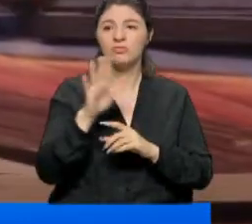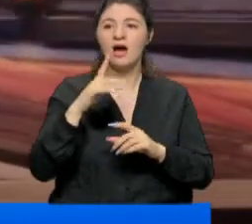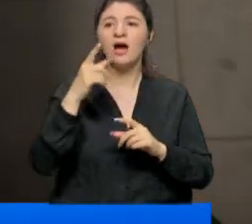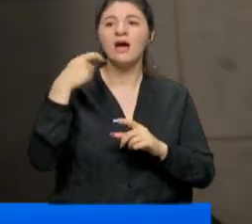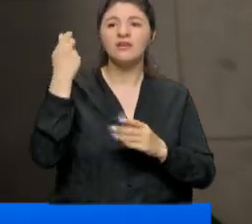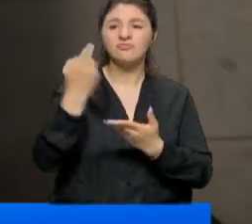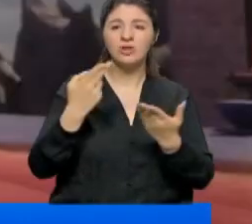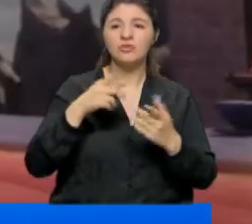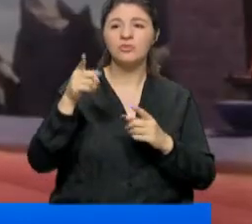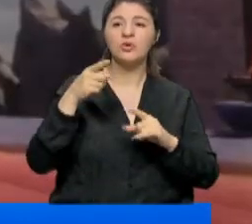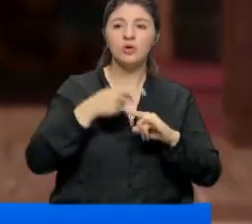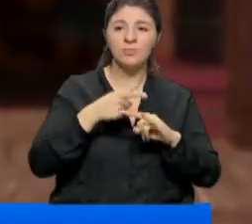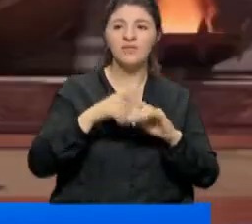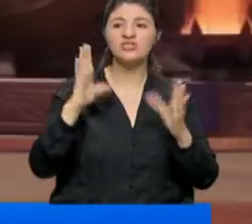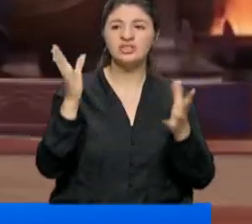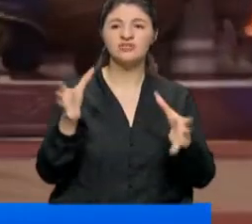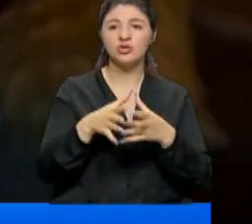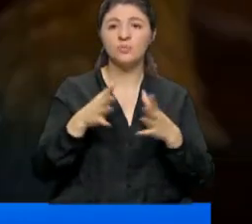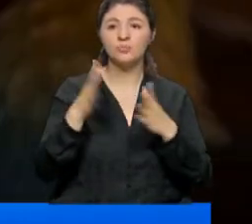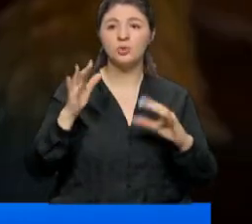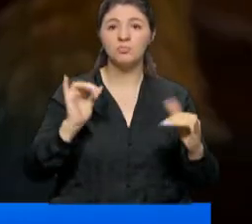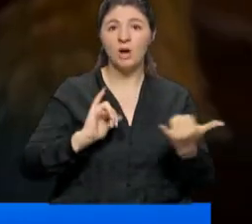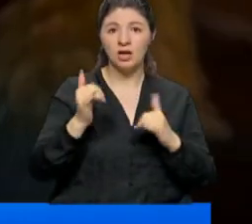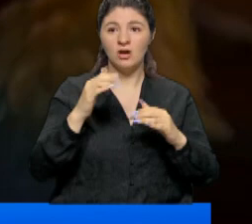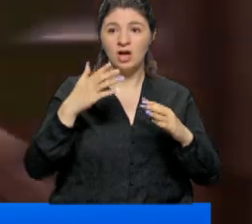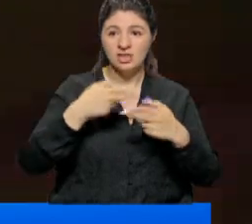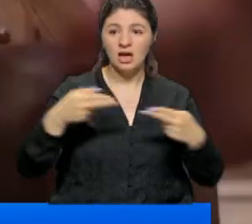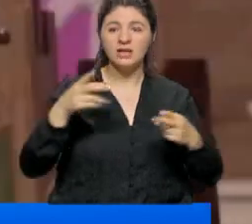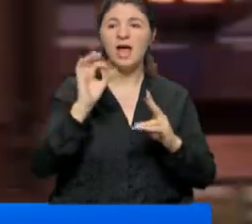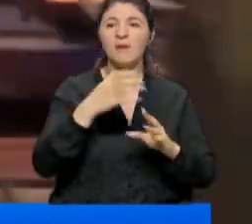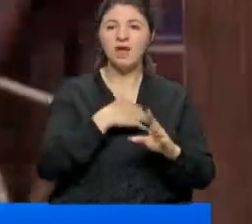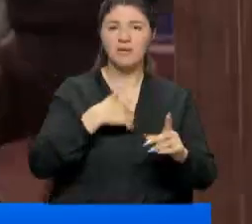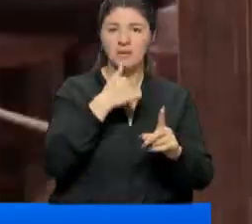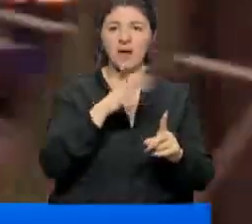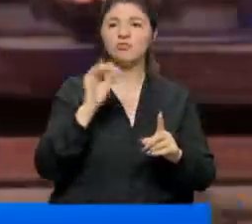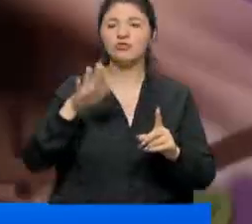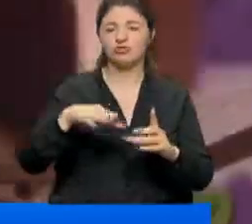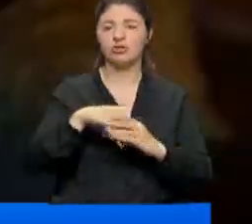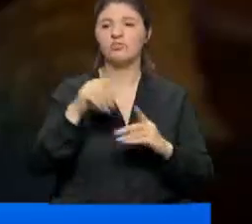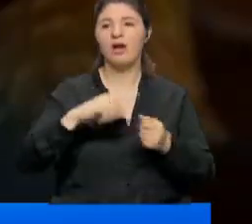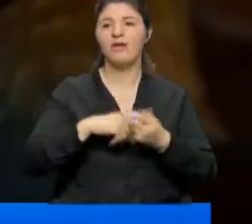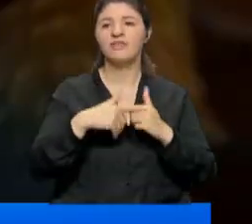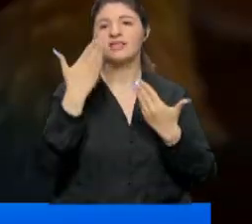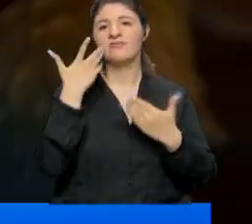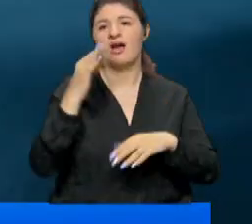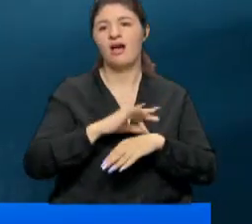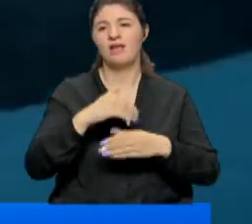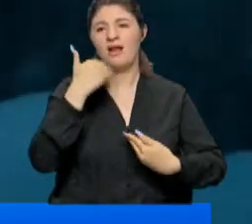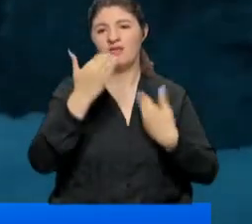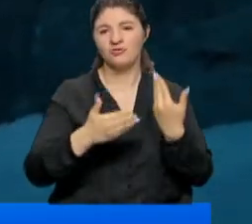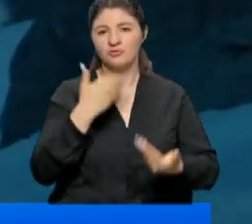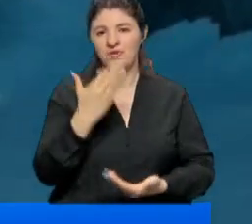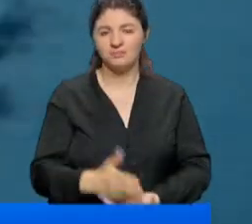animasyon türündeki ve çılgın Çetesi Büyük Macera da vizyona girerek hem bebeğin hem de çocuklar için bu hafta keyifli anlar vaad